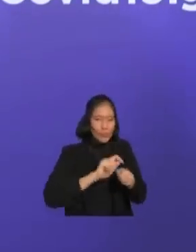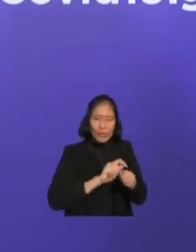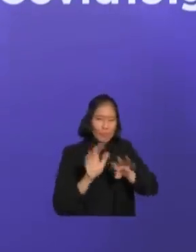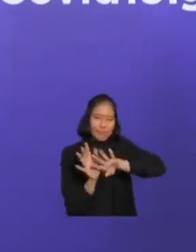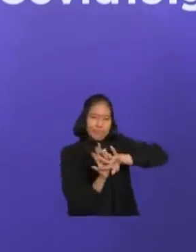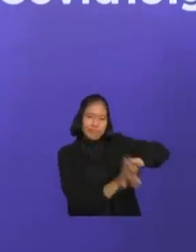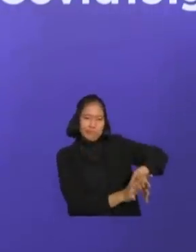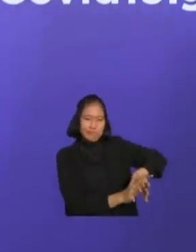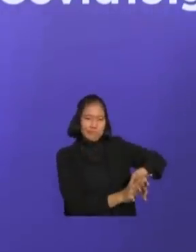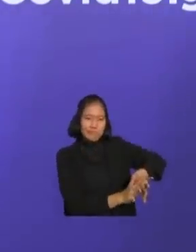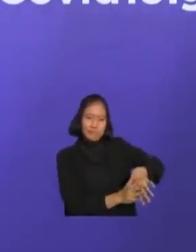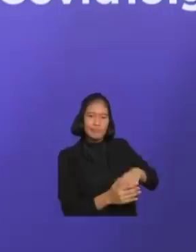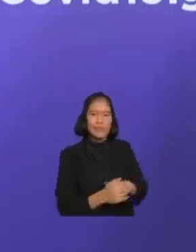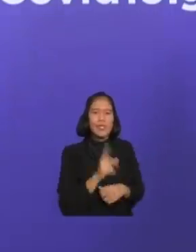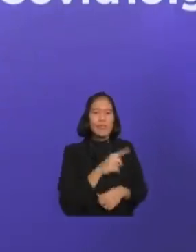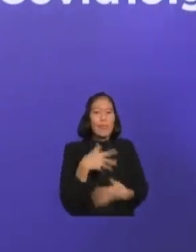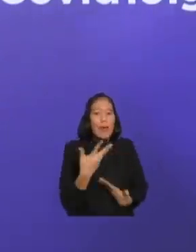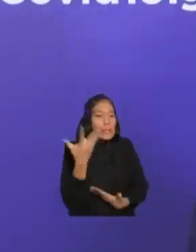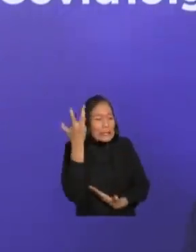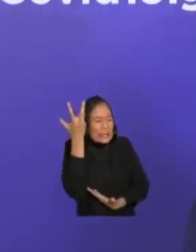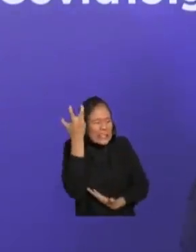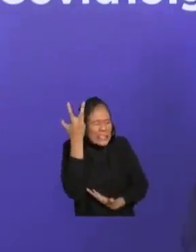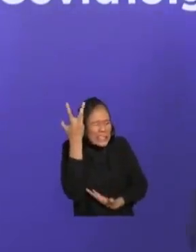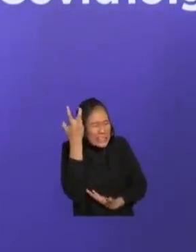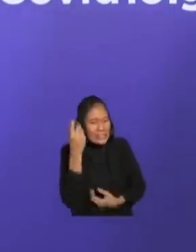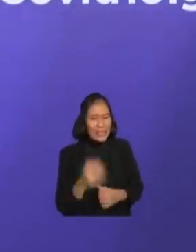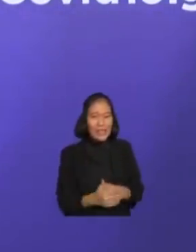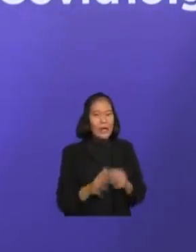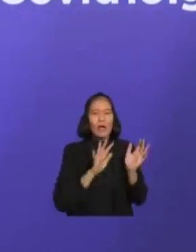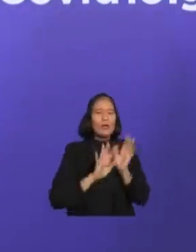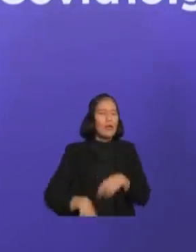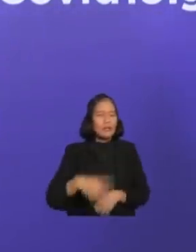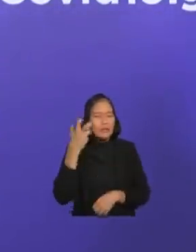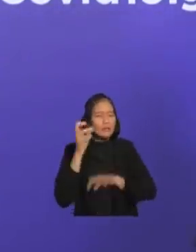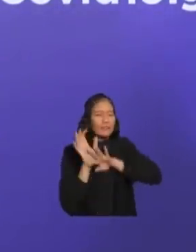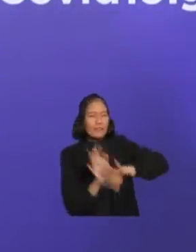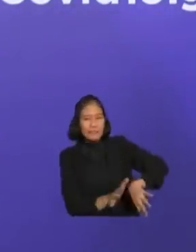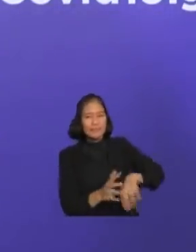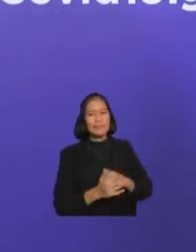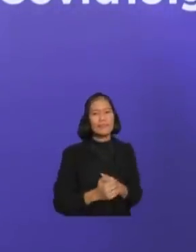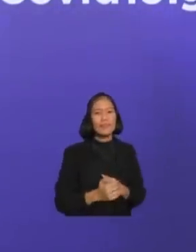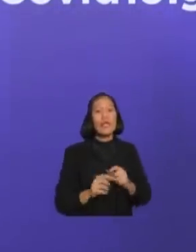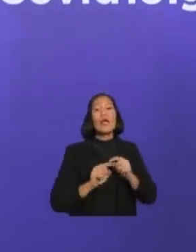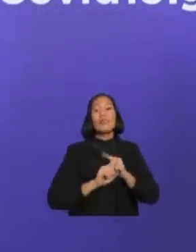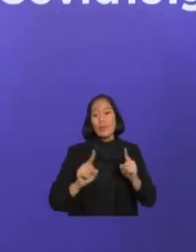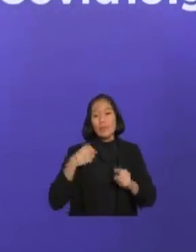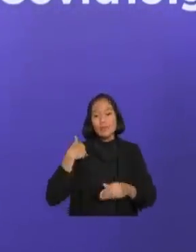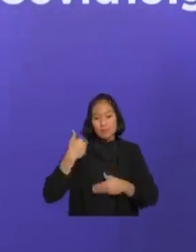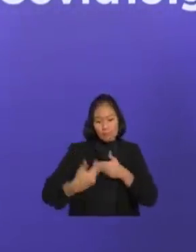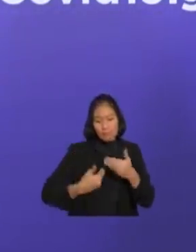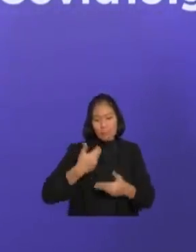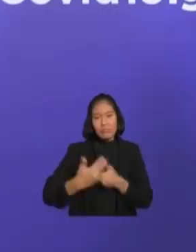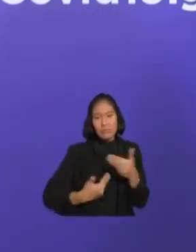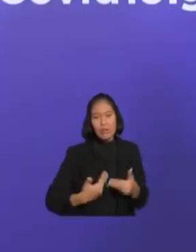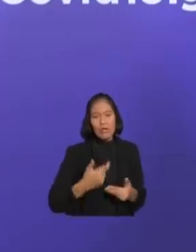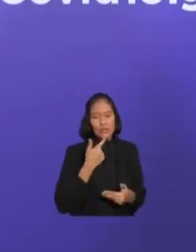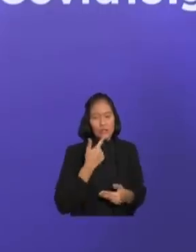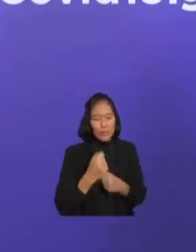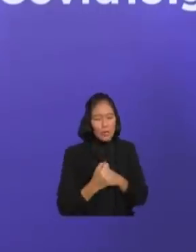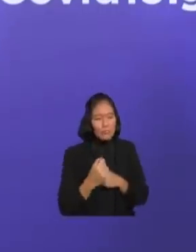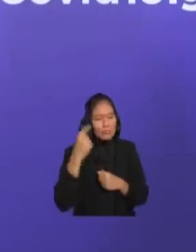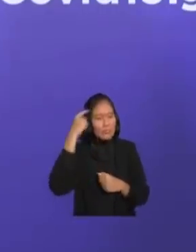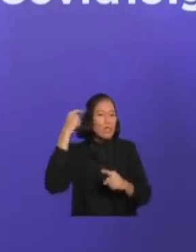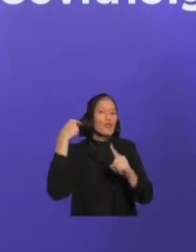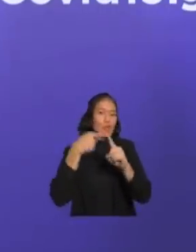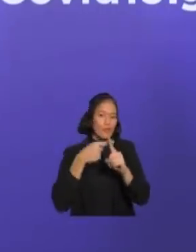segala macam bad Facebooke stres enggak itu tapi memang kemudian saya bisa ambil positifnya